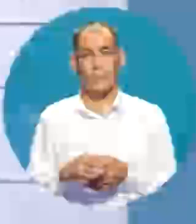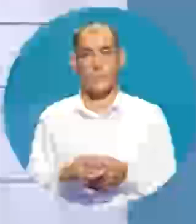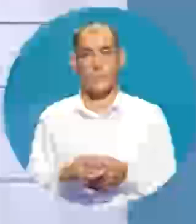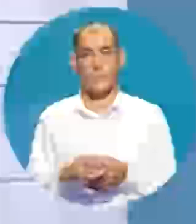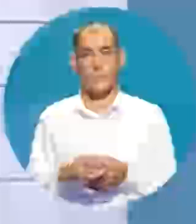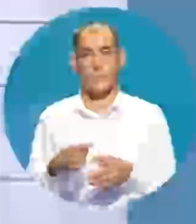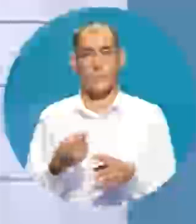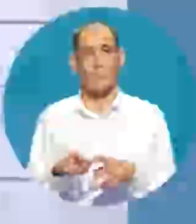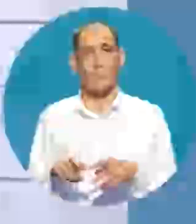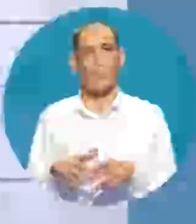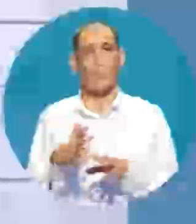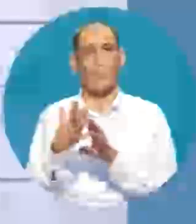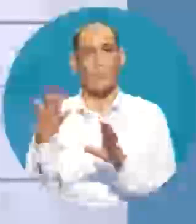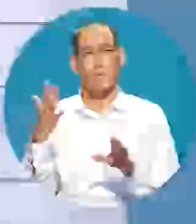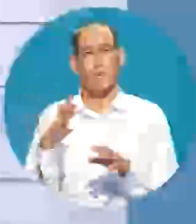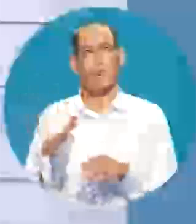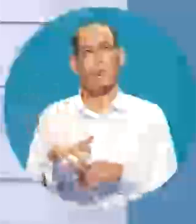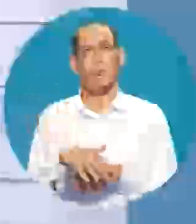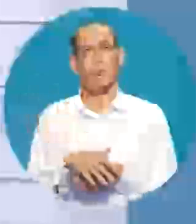Осылайынша давам еттірін.